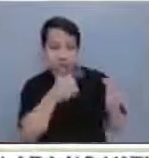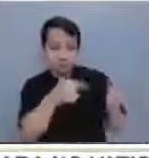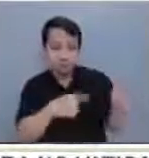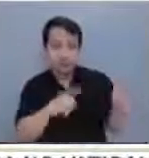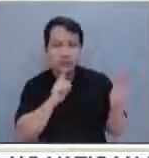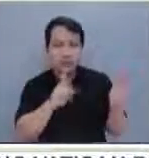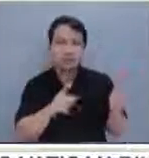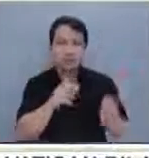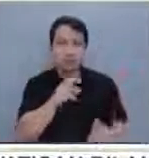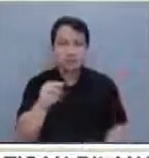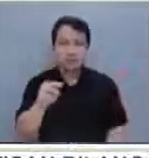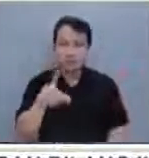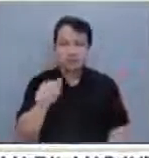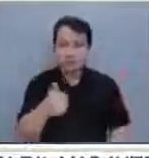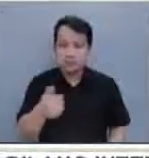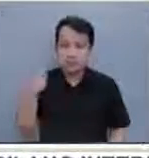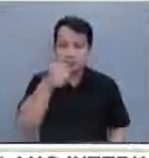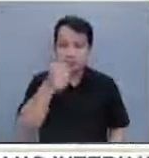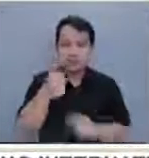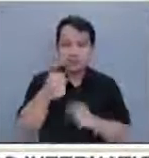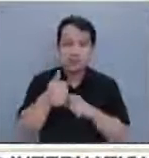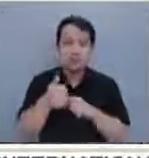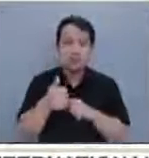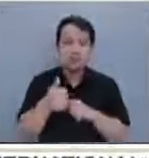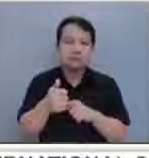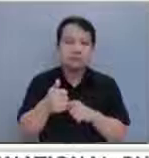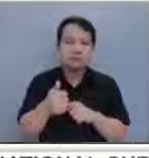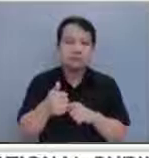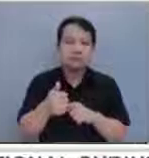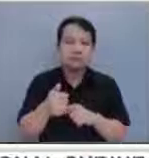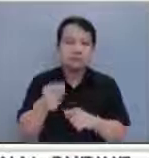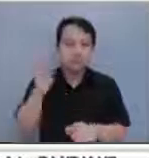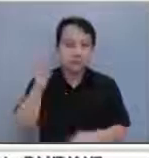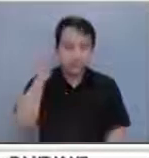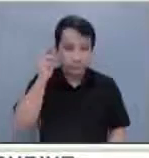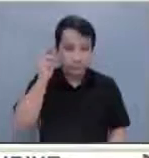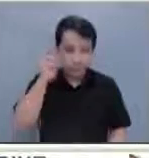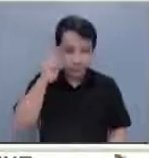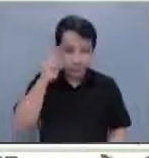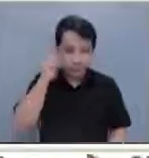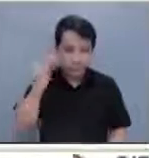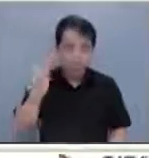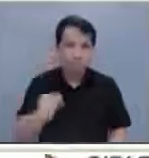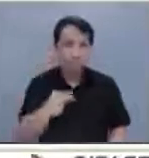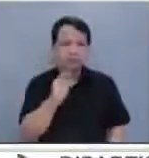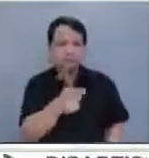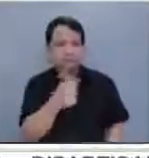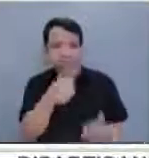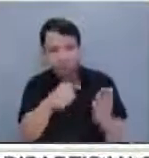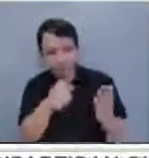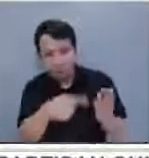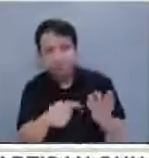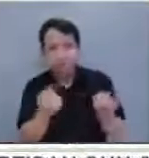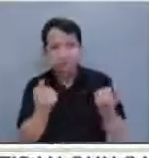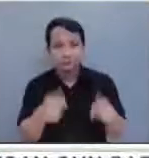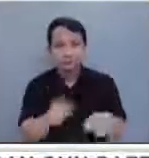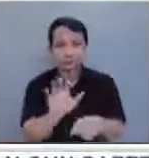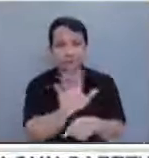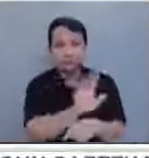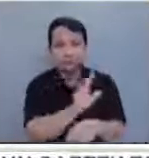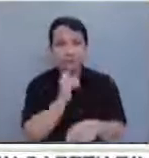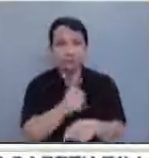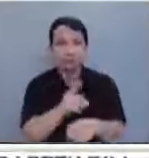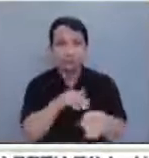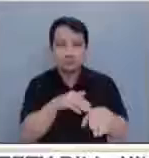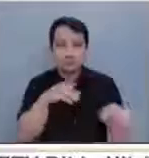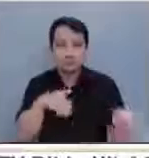Metropolitan Manila Development Authority o MMDA Chairman Atty. Romando Artes ang daloy o ang sitwasyon ng daloy ng trapiko